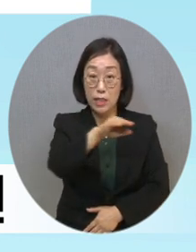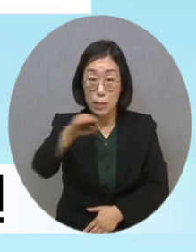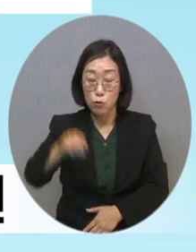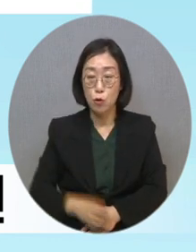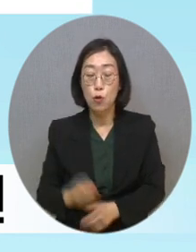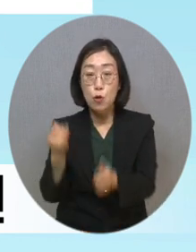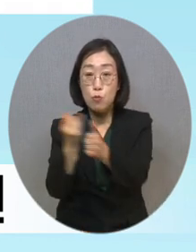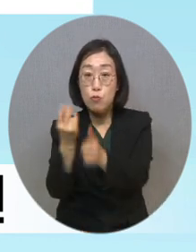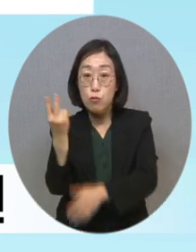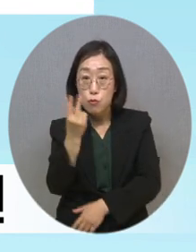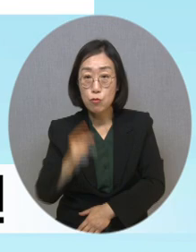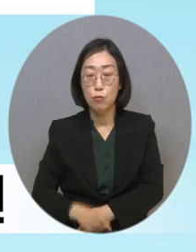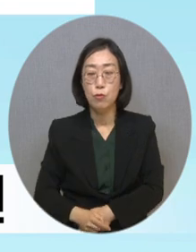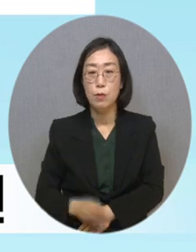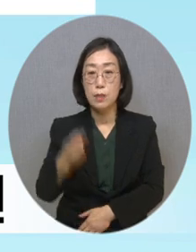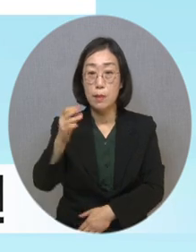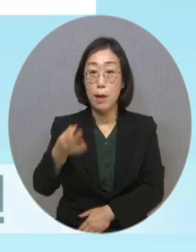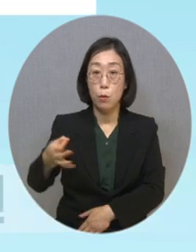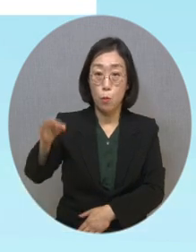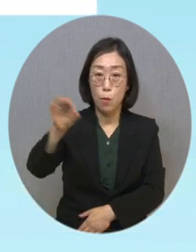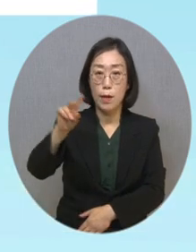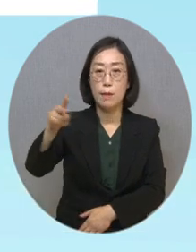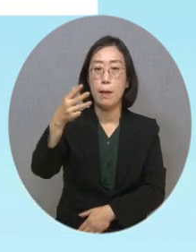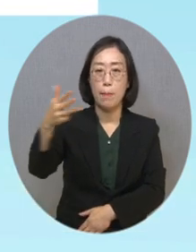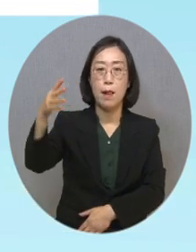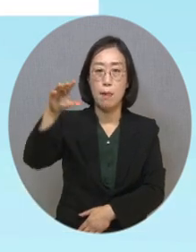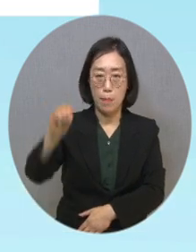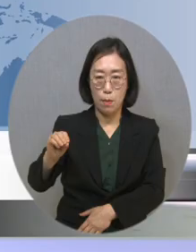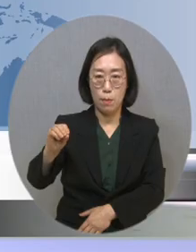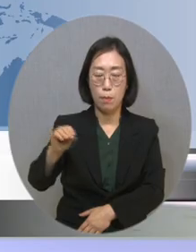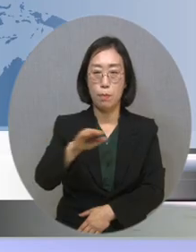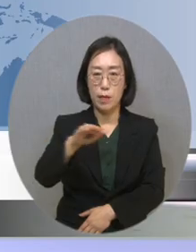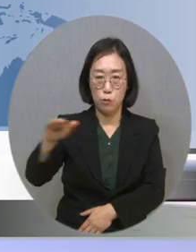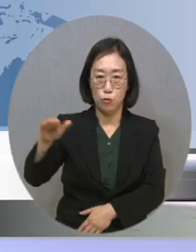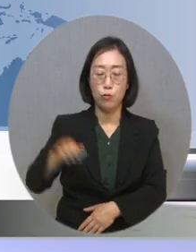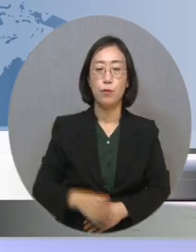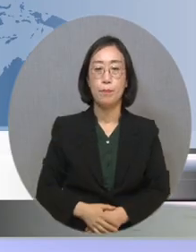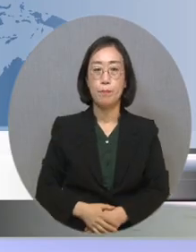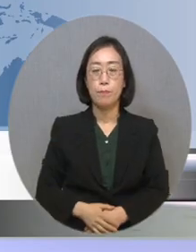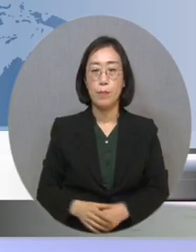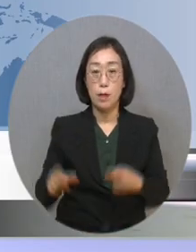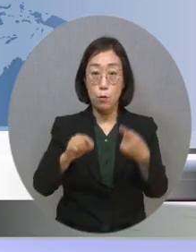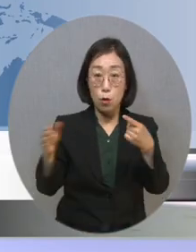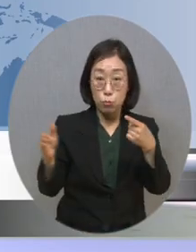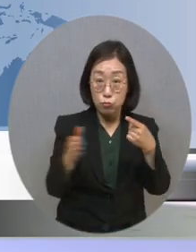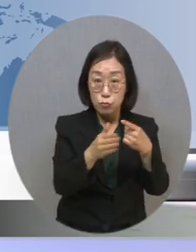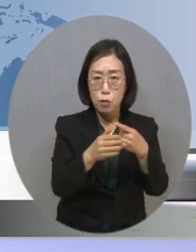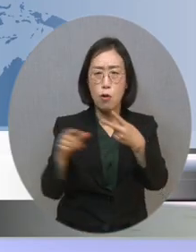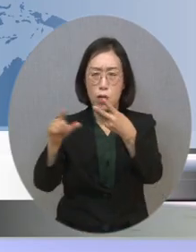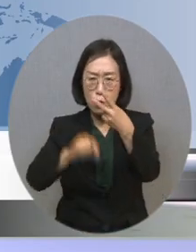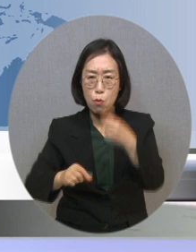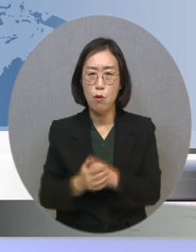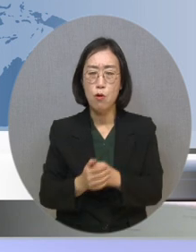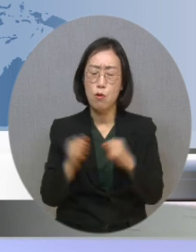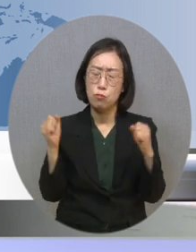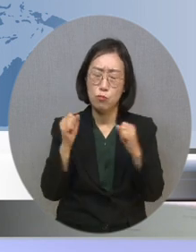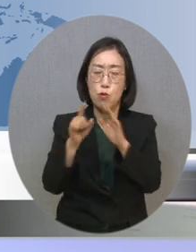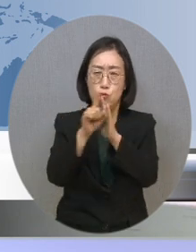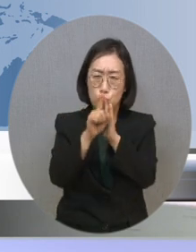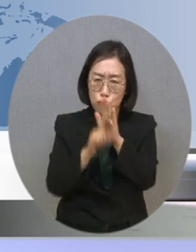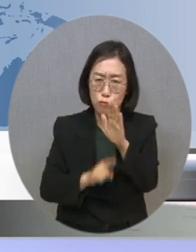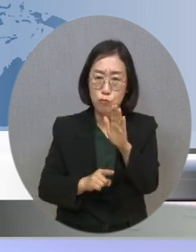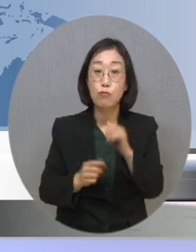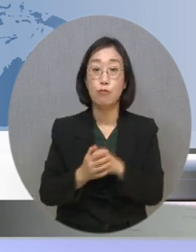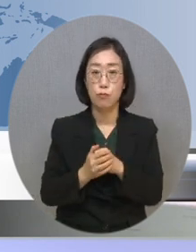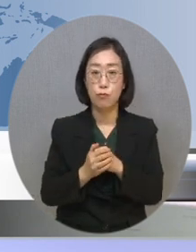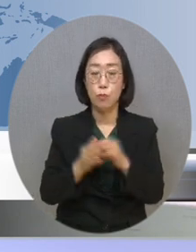12만 8,000원 오은 208만 원입니다 1월부터 2월은 한겨울 추위가 더욱 자주 찾아오곤